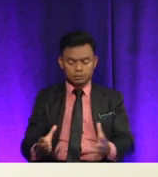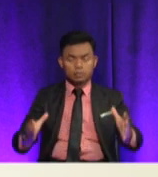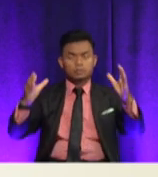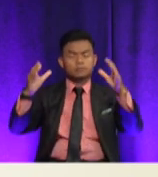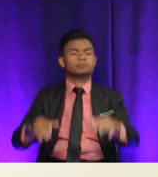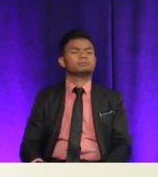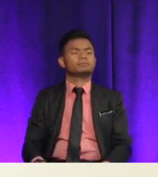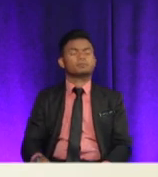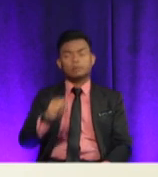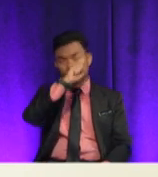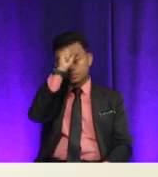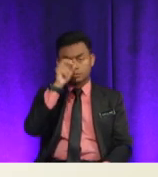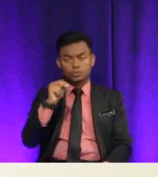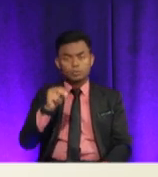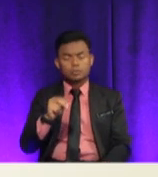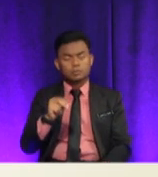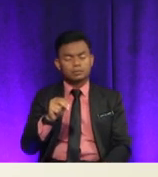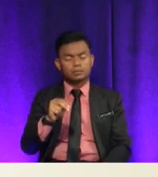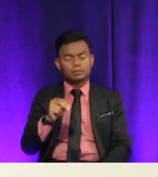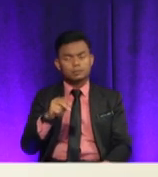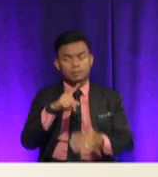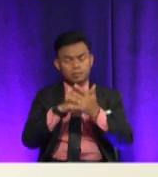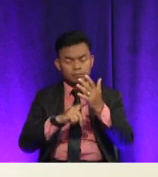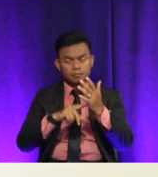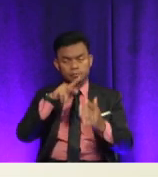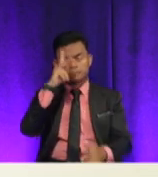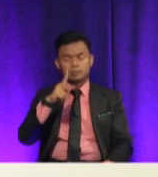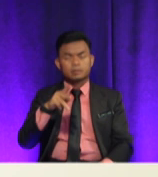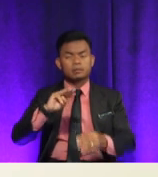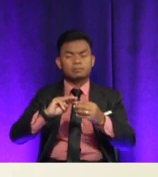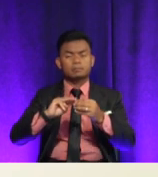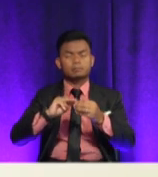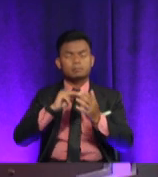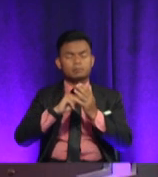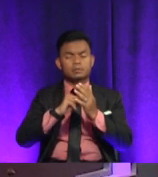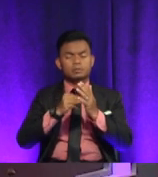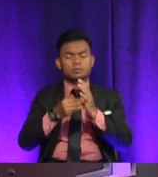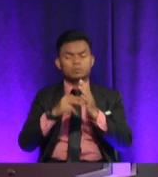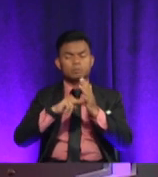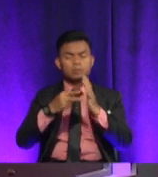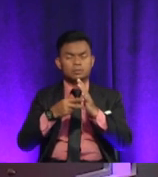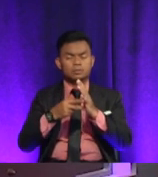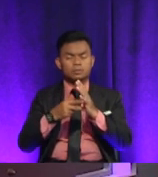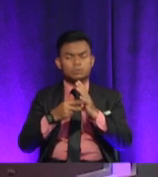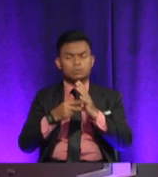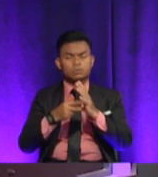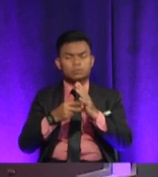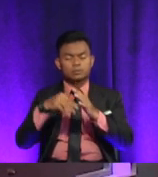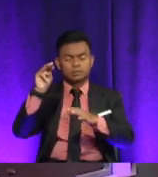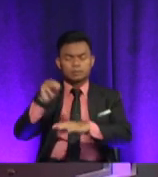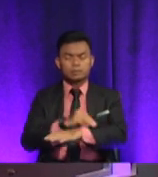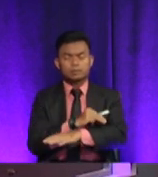Uraikan maksud rangkap ketiga syair tersebut soal dan minta murid-murid memberikan maksud